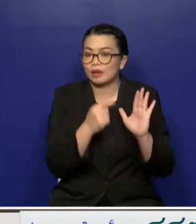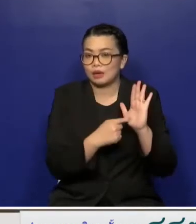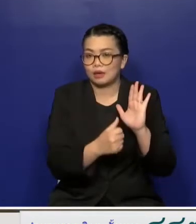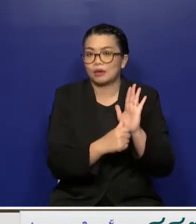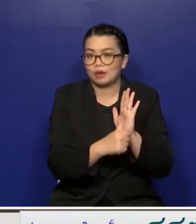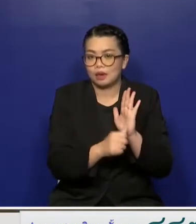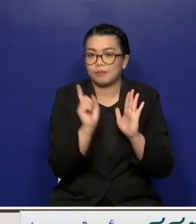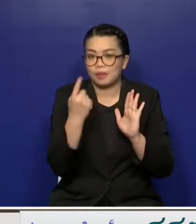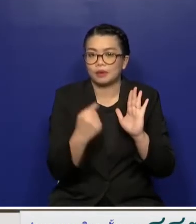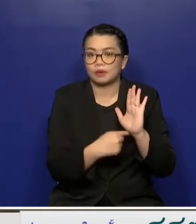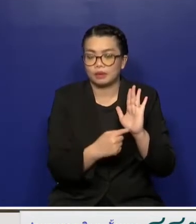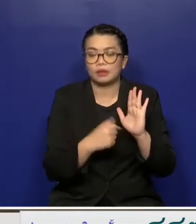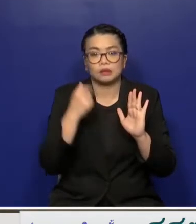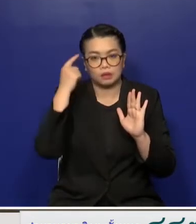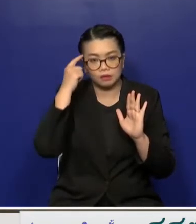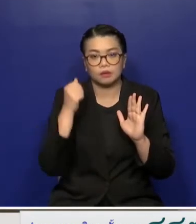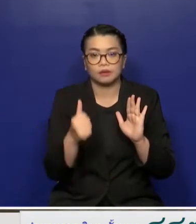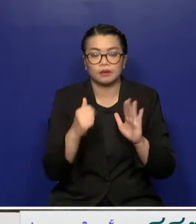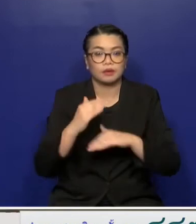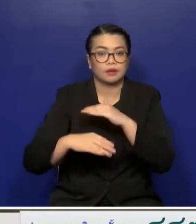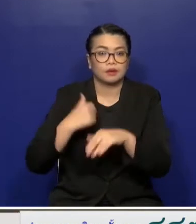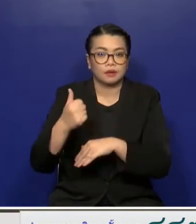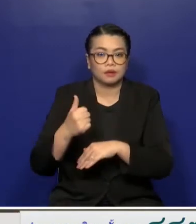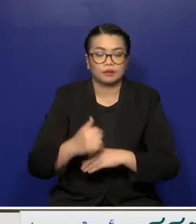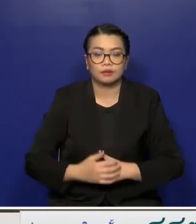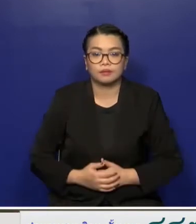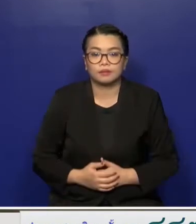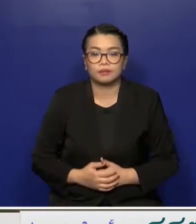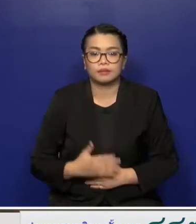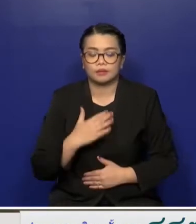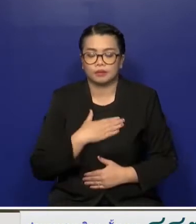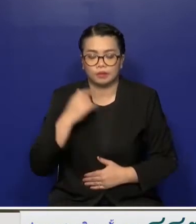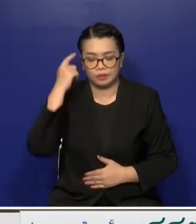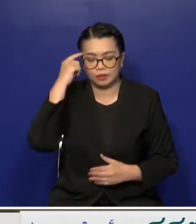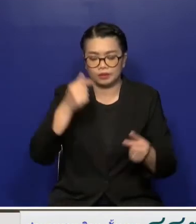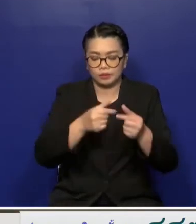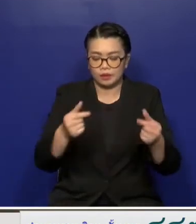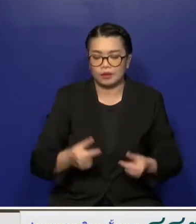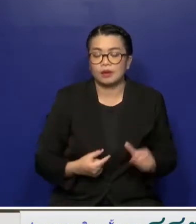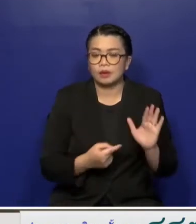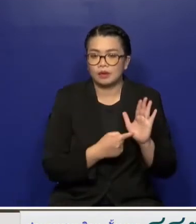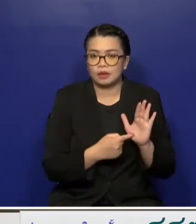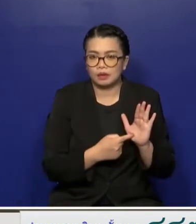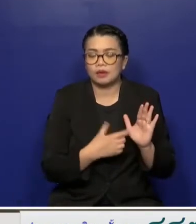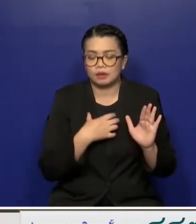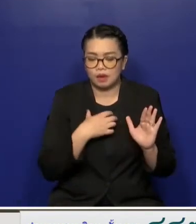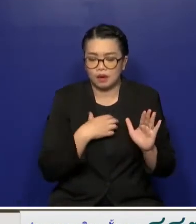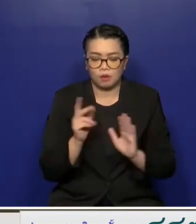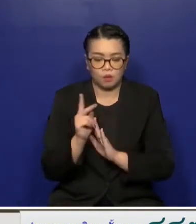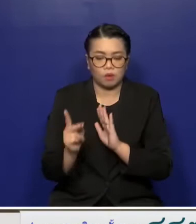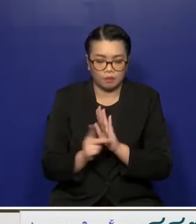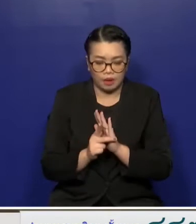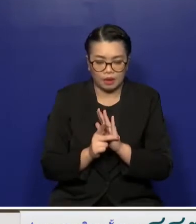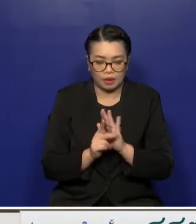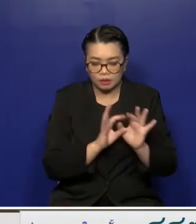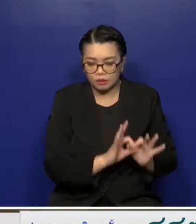ในส่วนหนึ่งแต่ผมอยากจะกราบเรียนว่าในร่างของผมนั้นเป็นร่างที่ผมต้องการให้กฎหมายฉบับนี้มีผลบัง